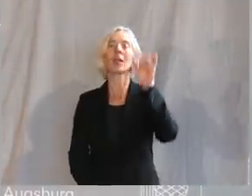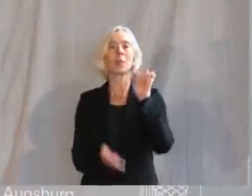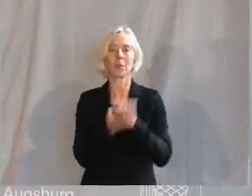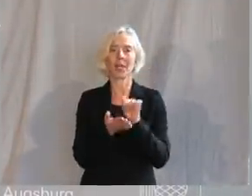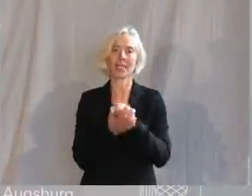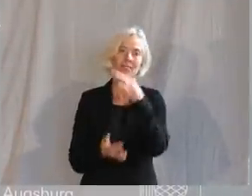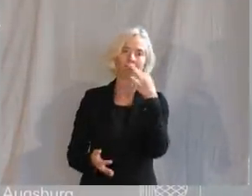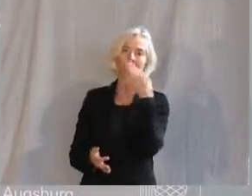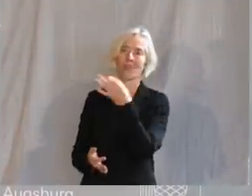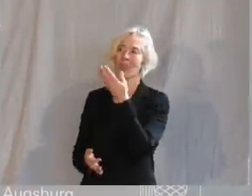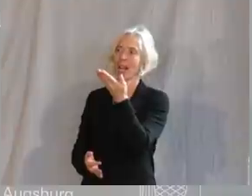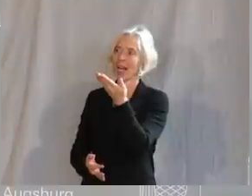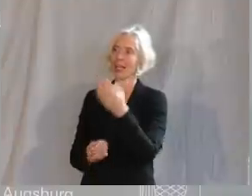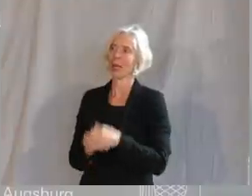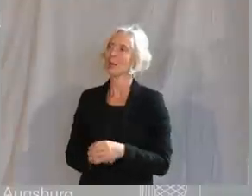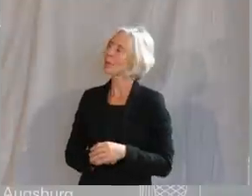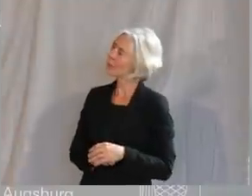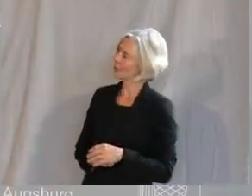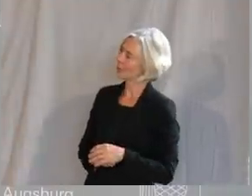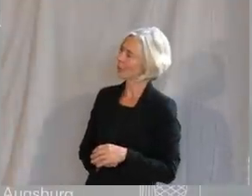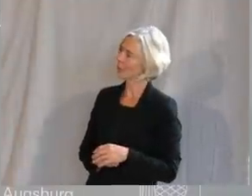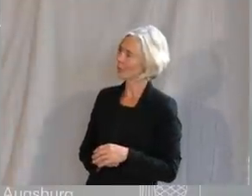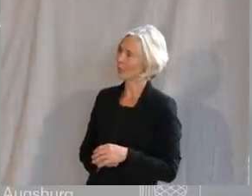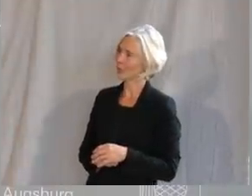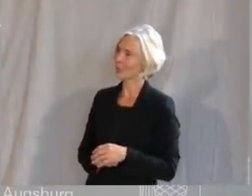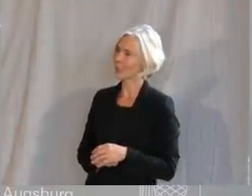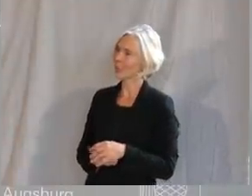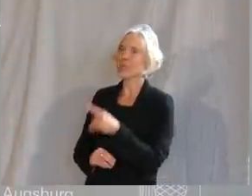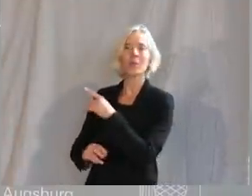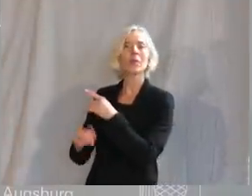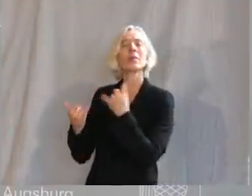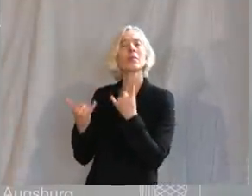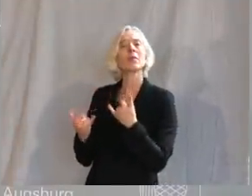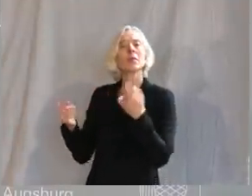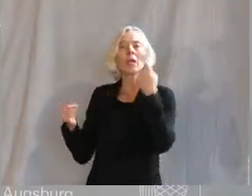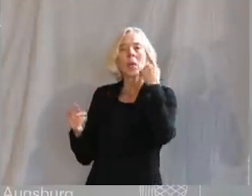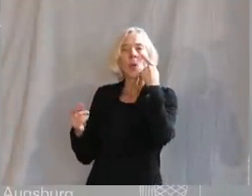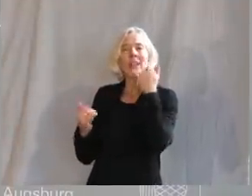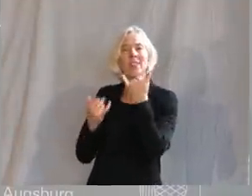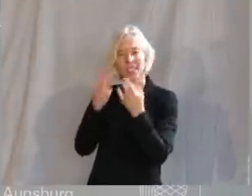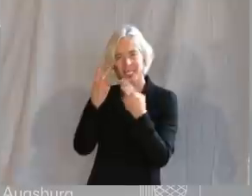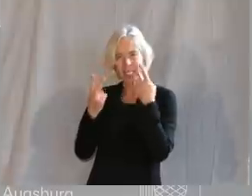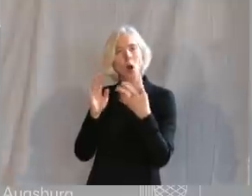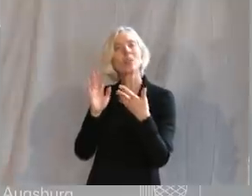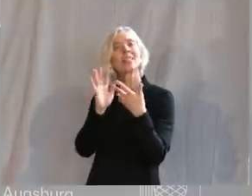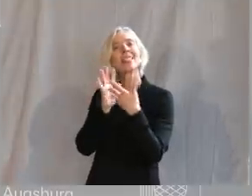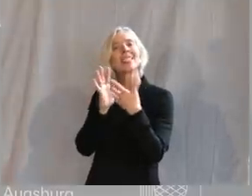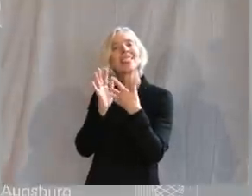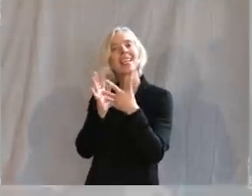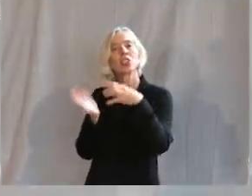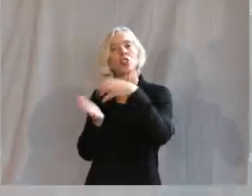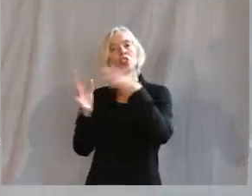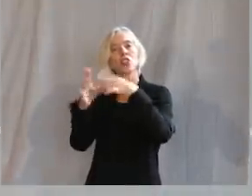Dankeschön. Und zwar wollte ich fragen, wie es momentan an der Teststation aussieht, wie da die Situation ist, ob genug Testkapazitäten da